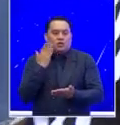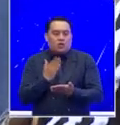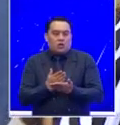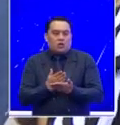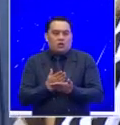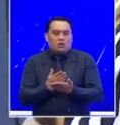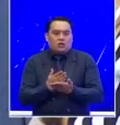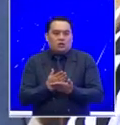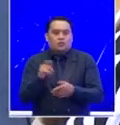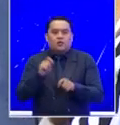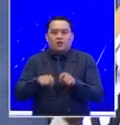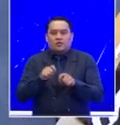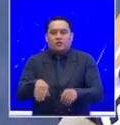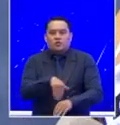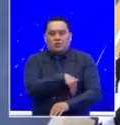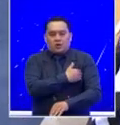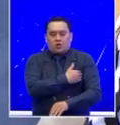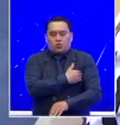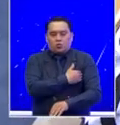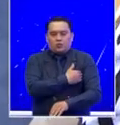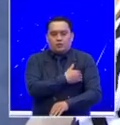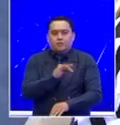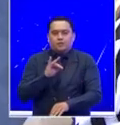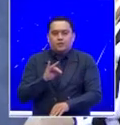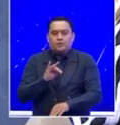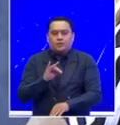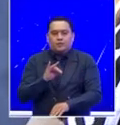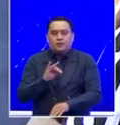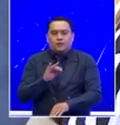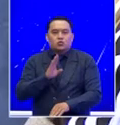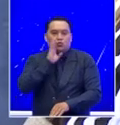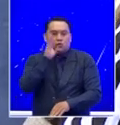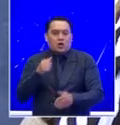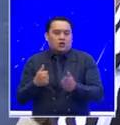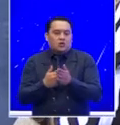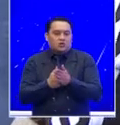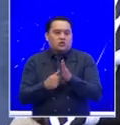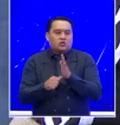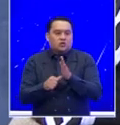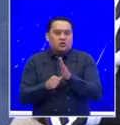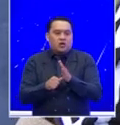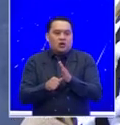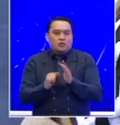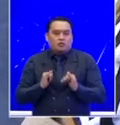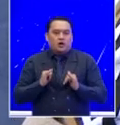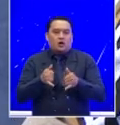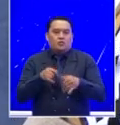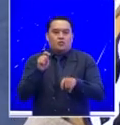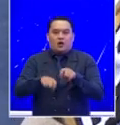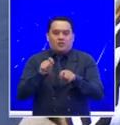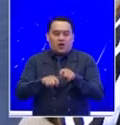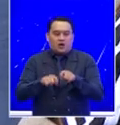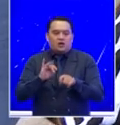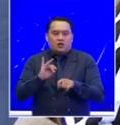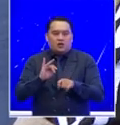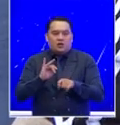2-3 часа проверяли температуру. Вот, да. То есть с утра, с 6-7 утра нас будили, приходили, проверяли. И